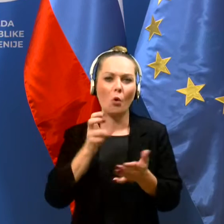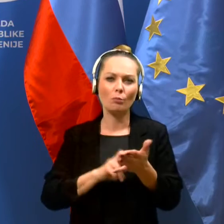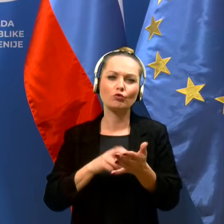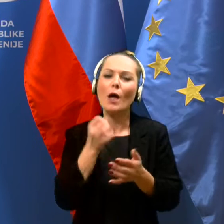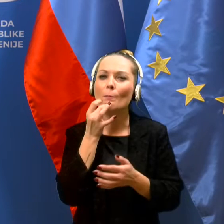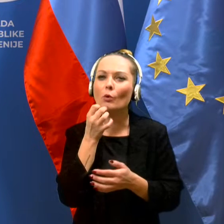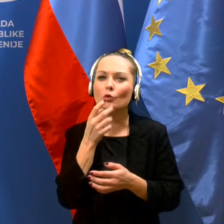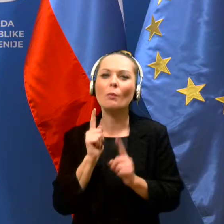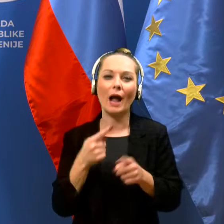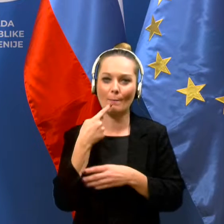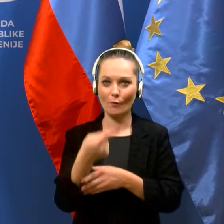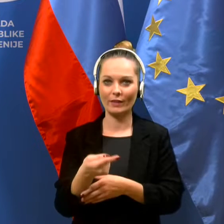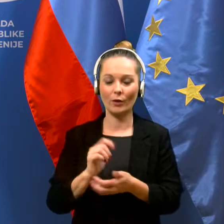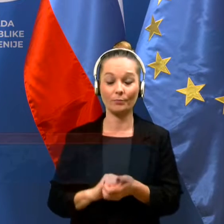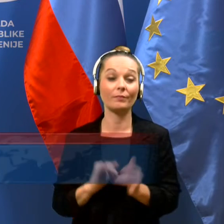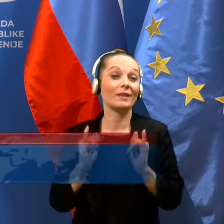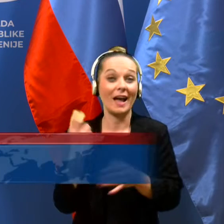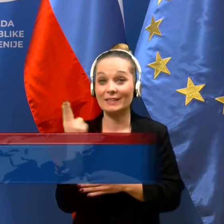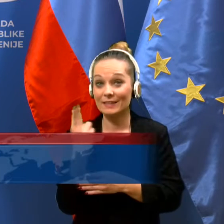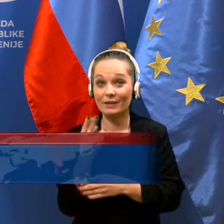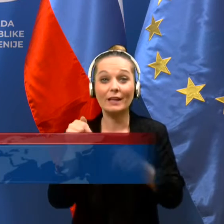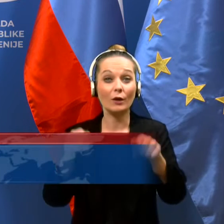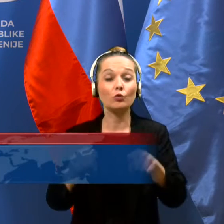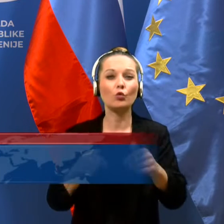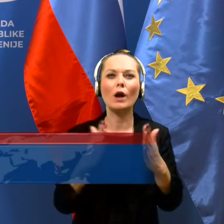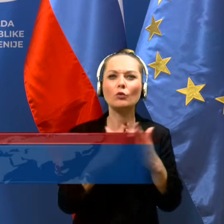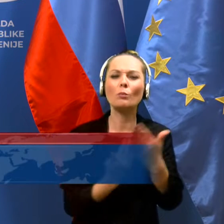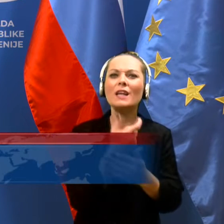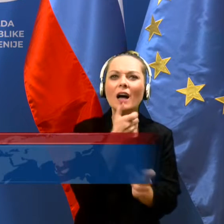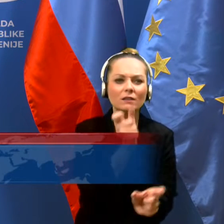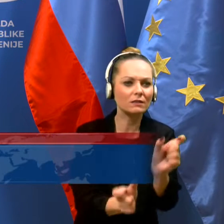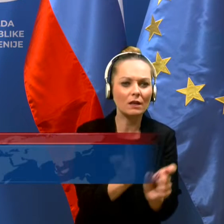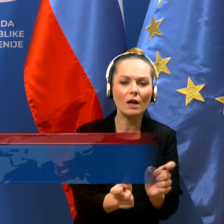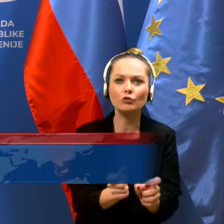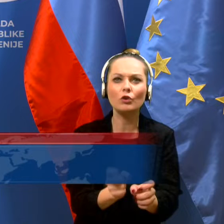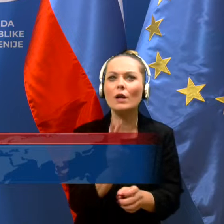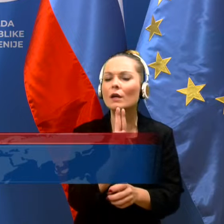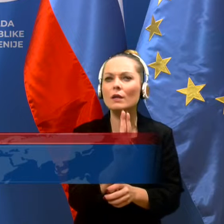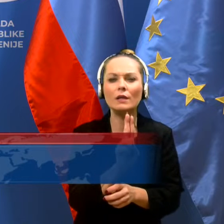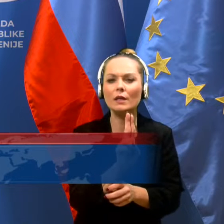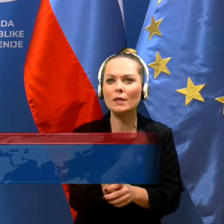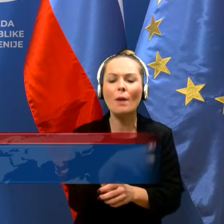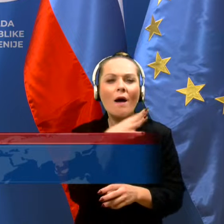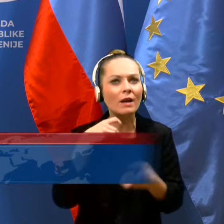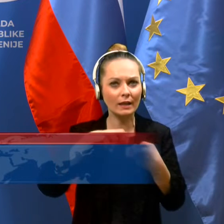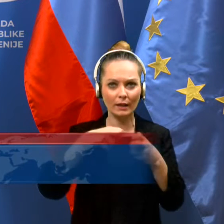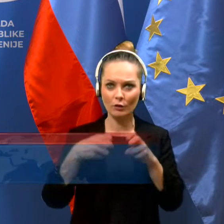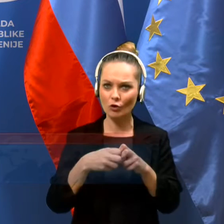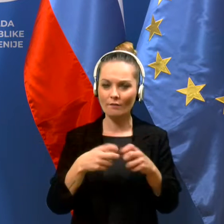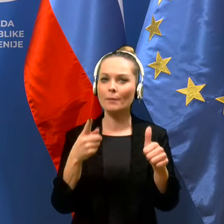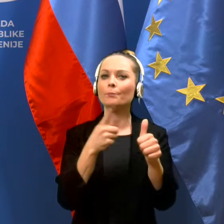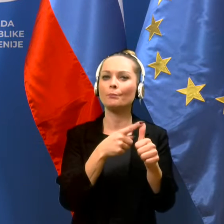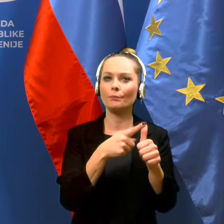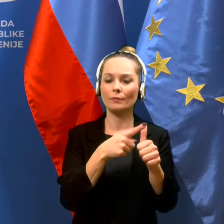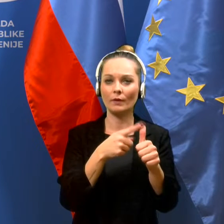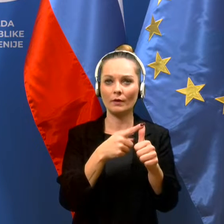še stan vidi na več predeljih. Seveda tukaj se DSO-ji srečujejo predvsem na treh področjih z velikimi težavami. Prva je to,